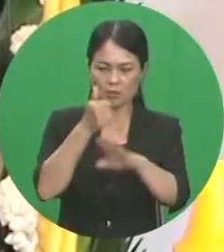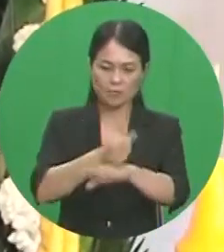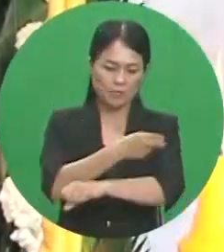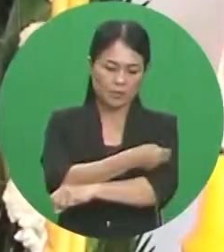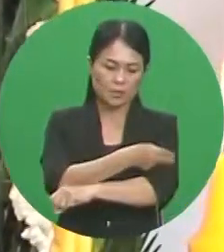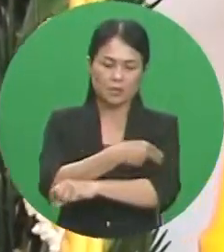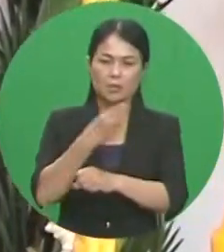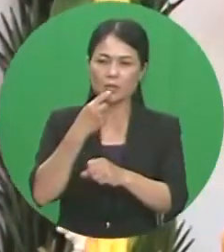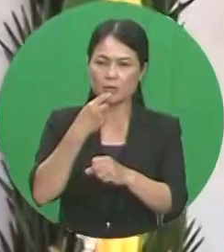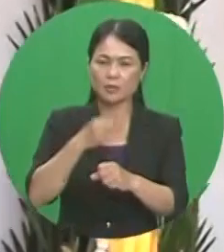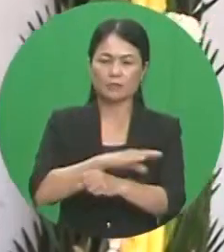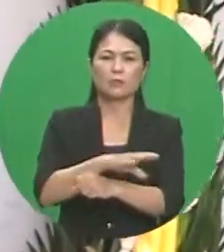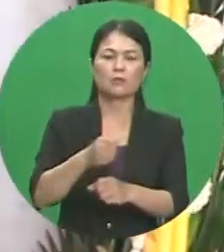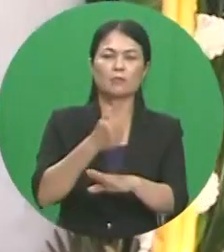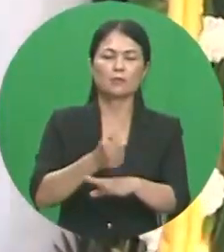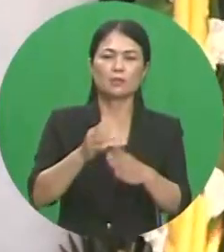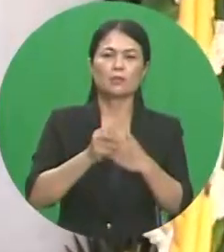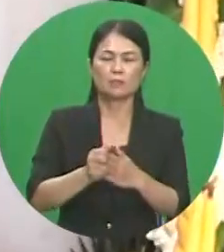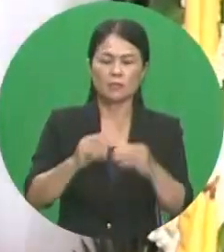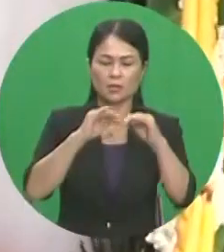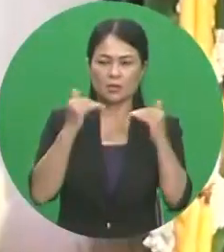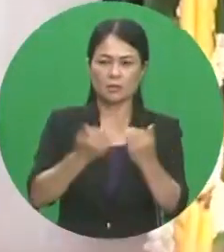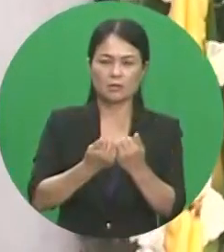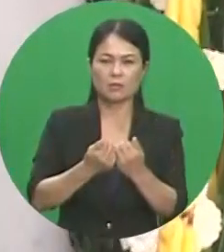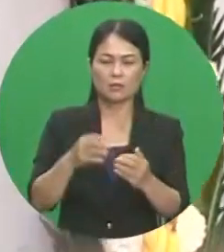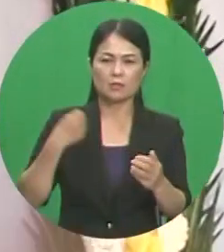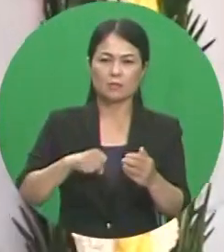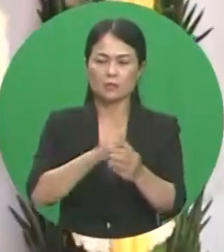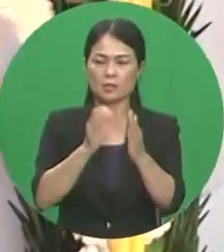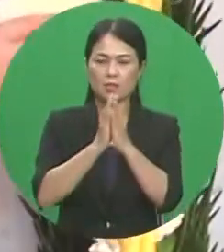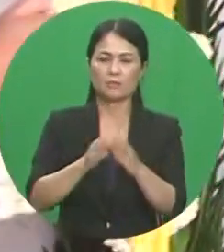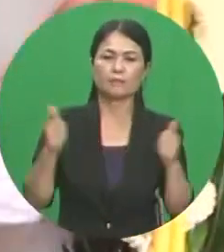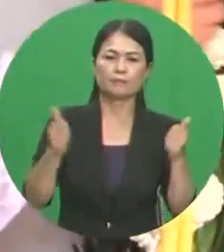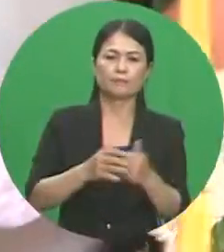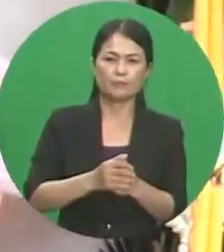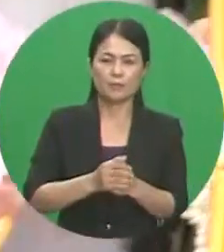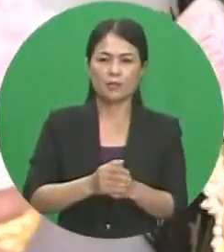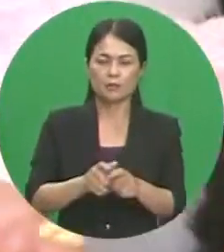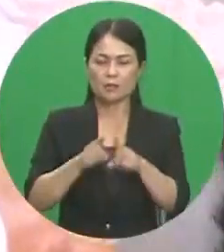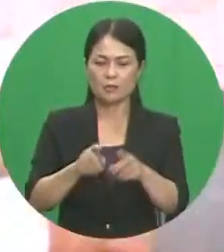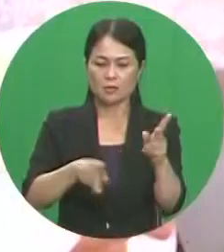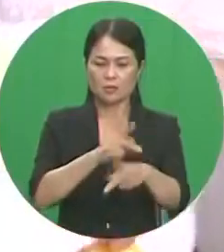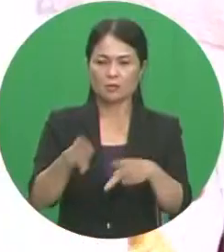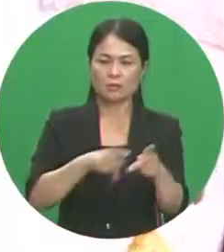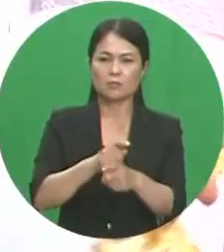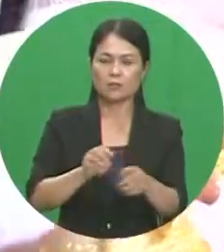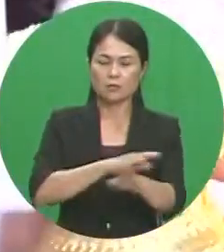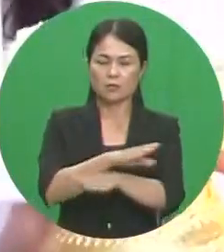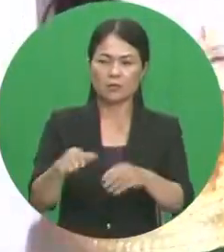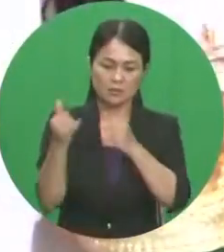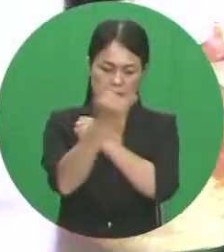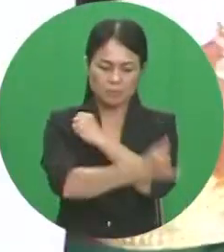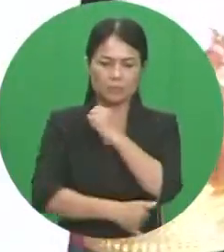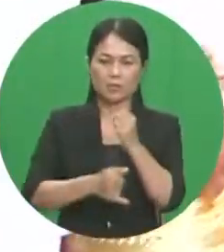hồn Campuchia, thân nạc đực nôm sầm mát chạc sầm mát chì kà bà sạp hìa rốt sạp hìa, prom tàng bà chì bà rốt nơ tu tàng bà